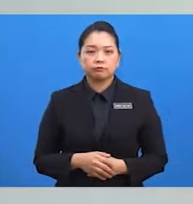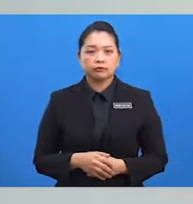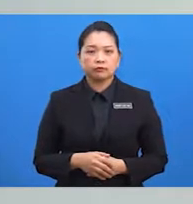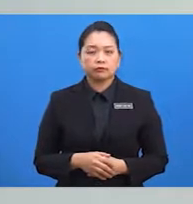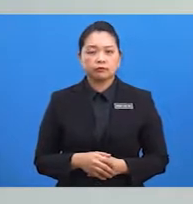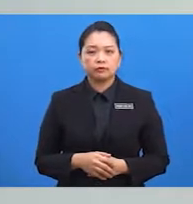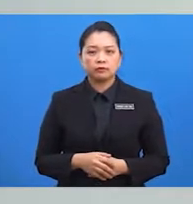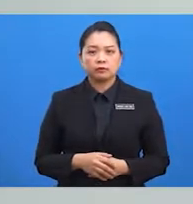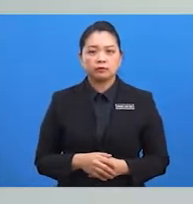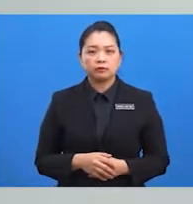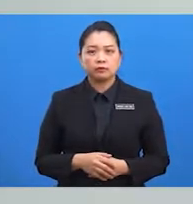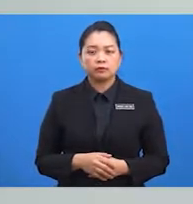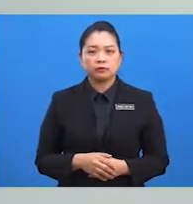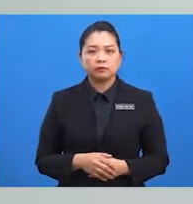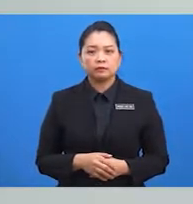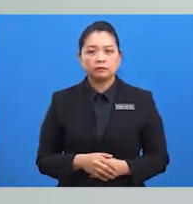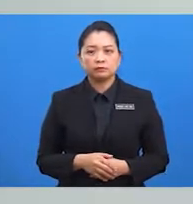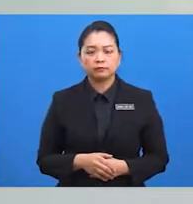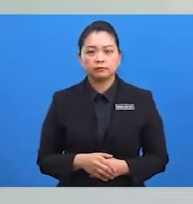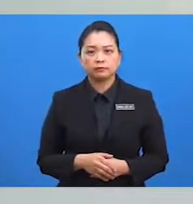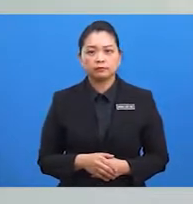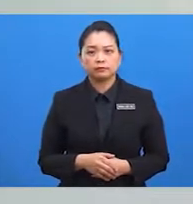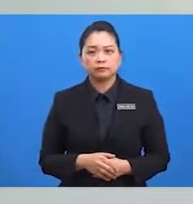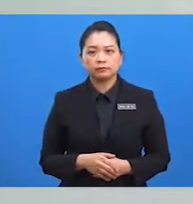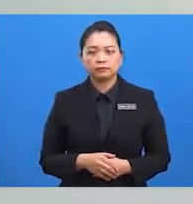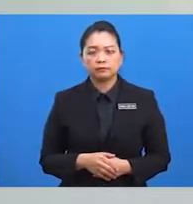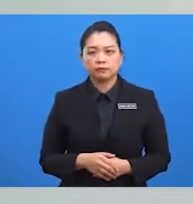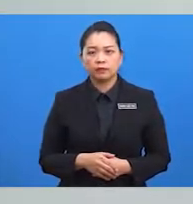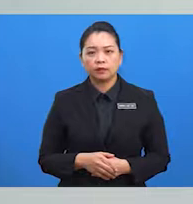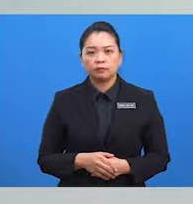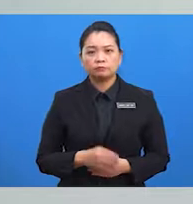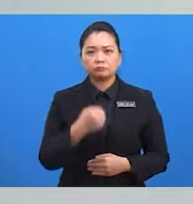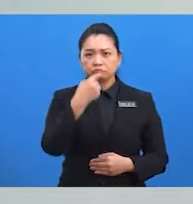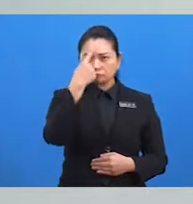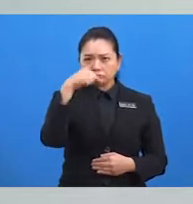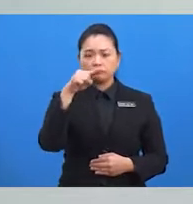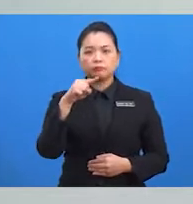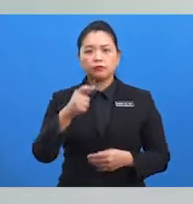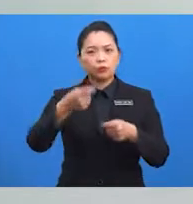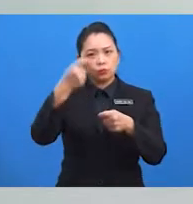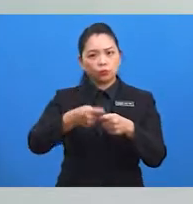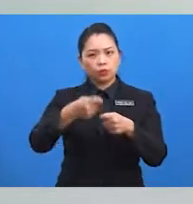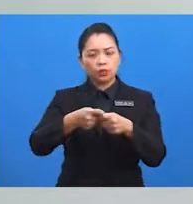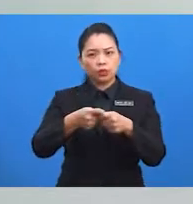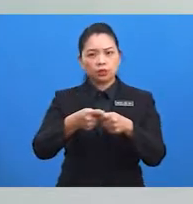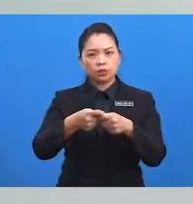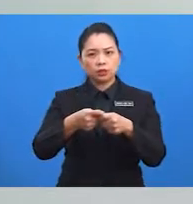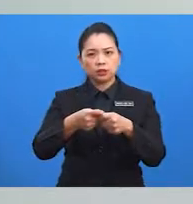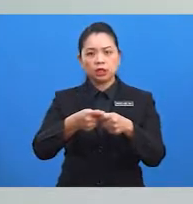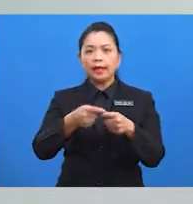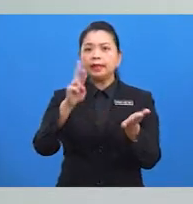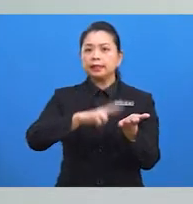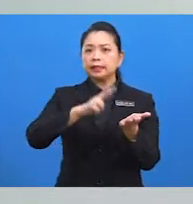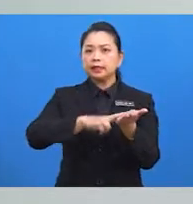fosfor s32 digunakan di dalam bidang pertanian bagi menentukan kadar penyerapan